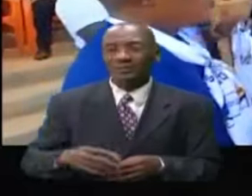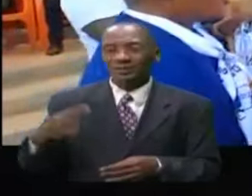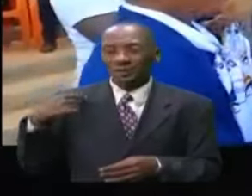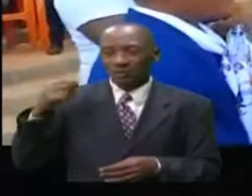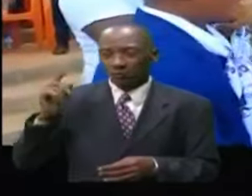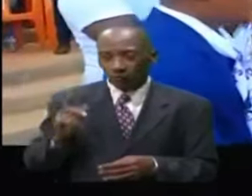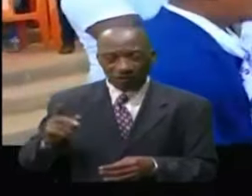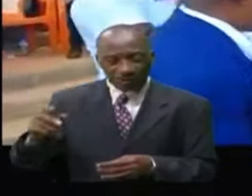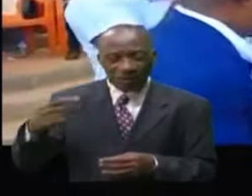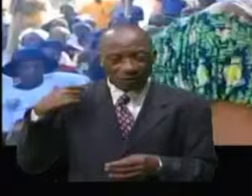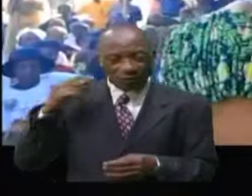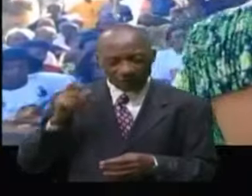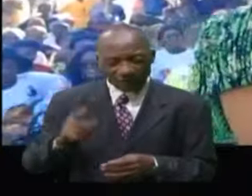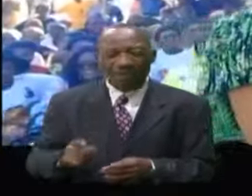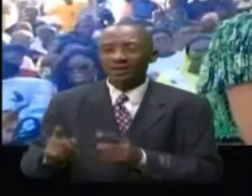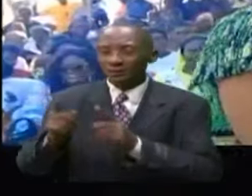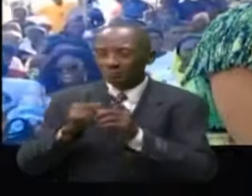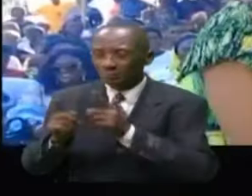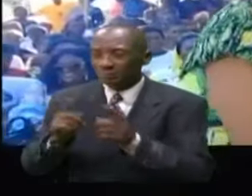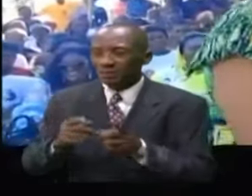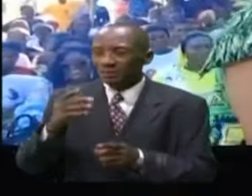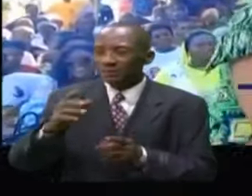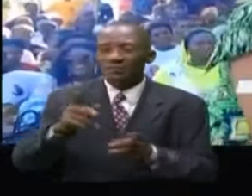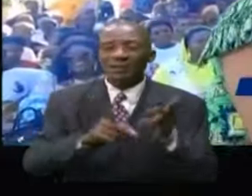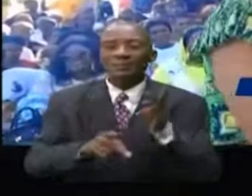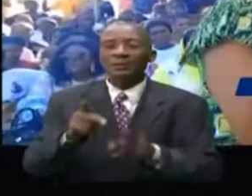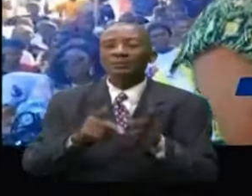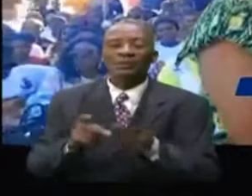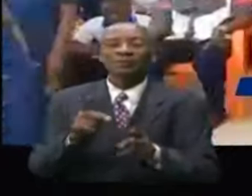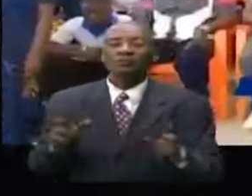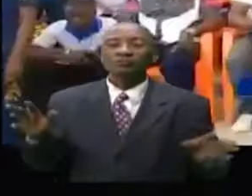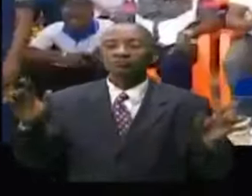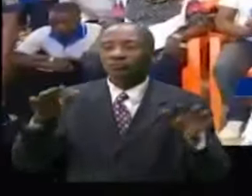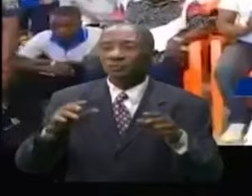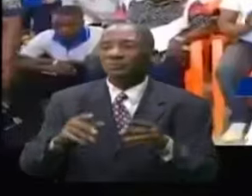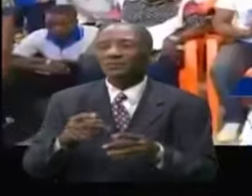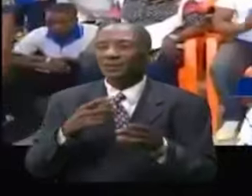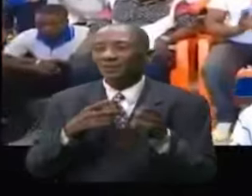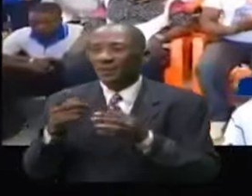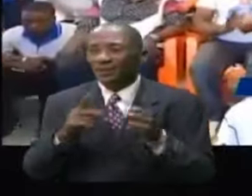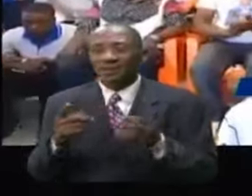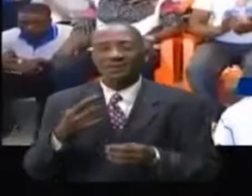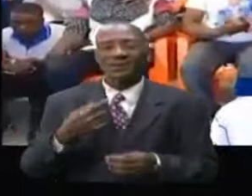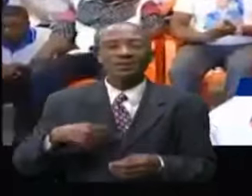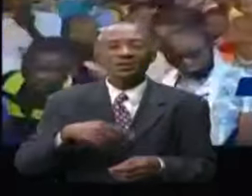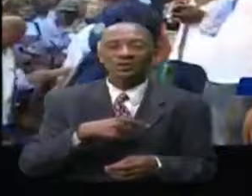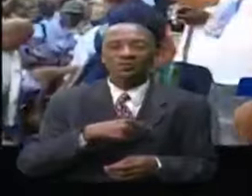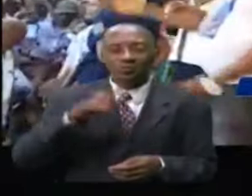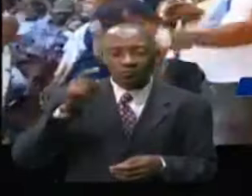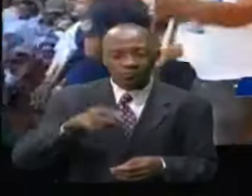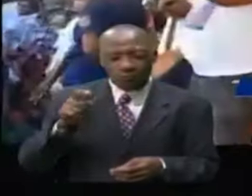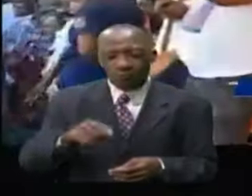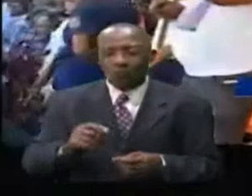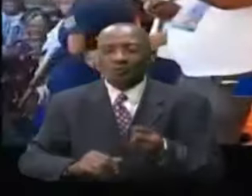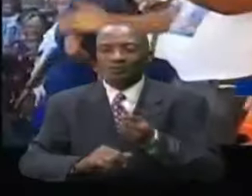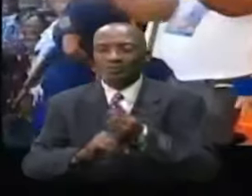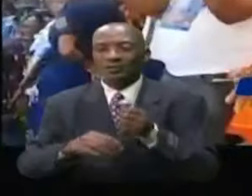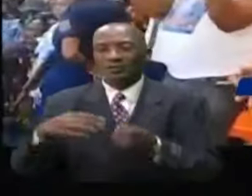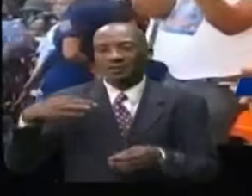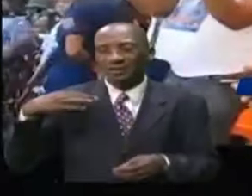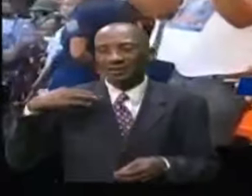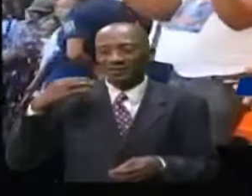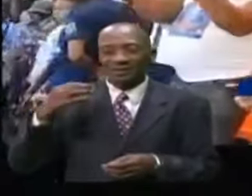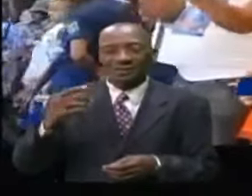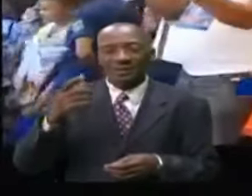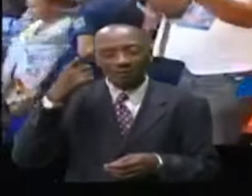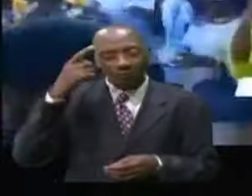Mangala, a été réalisée sur place. Pour clôturer, il a présenté à l'assistance les nouveaux conseillers municipaux de